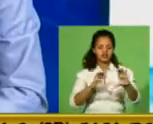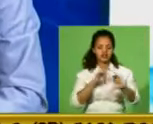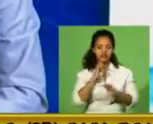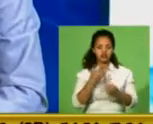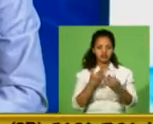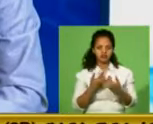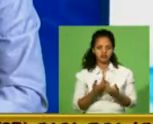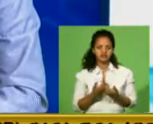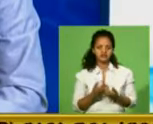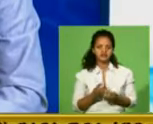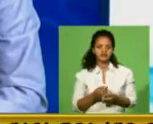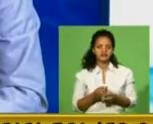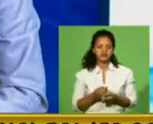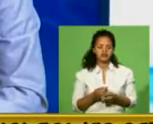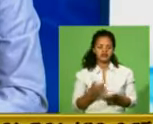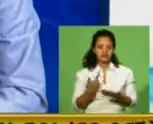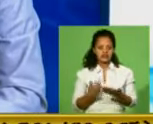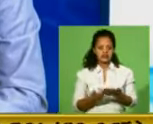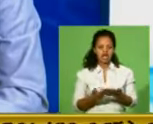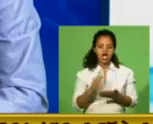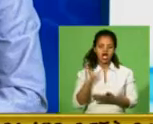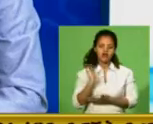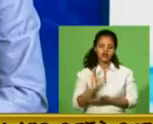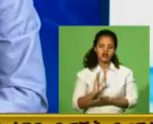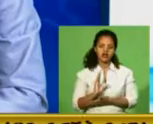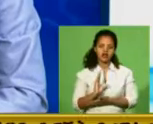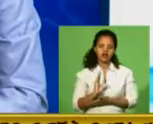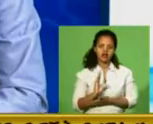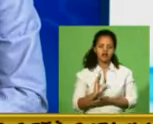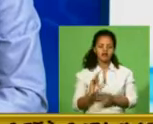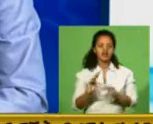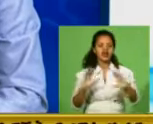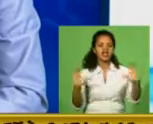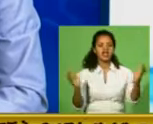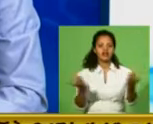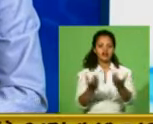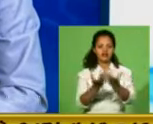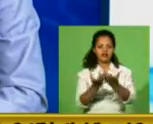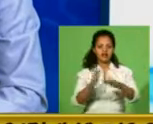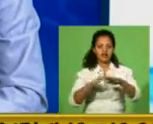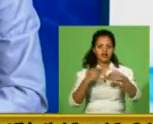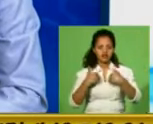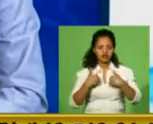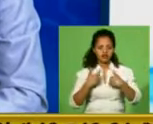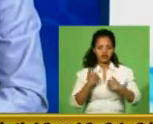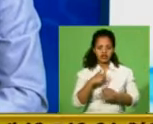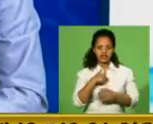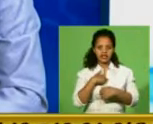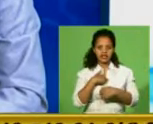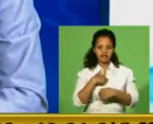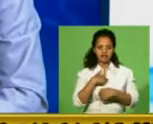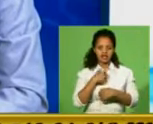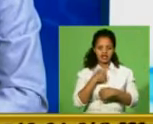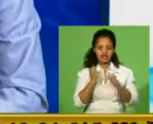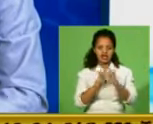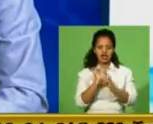ነው። እዚህ የመጣው በተለይ ሐዋሳ ማከያ ማዕከል ላይ ያለው ከኔ ጋር